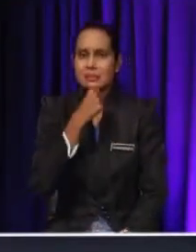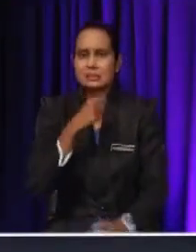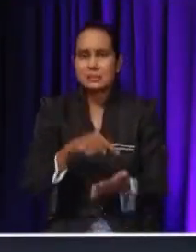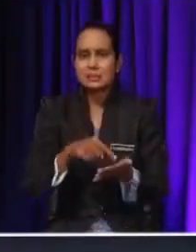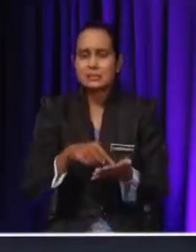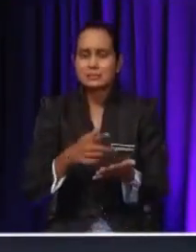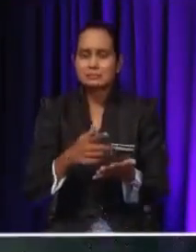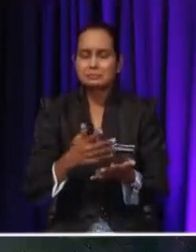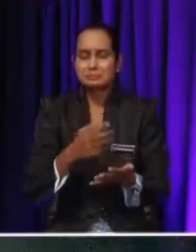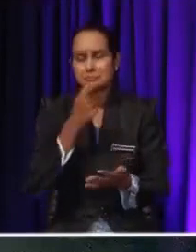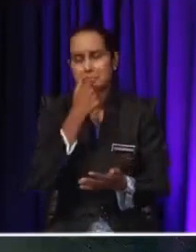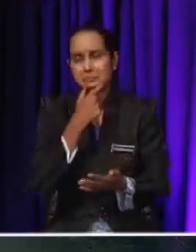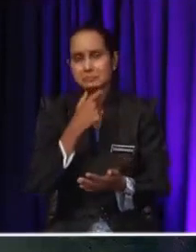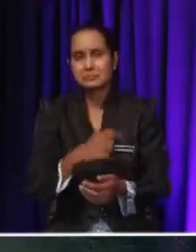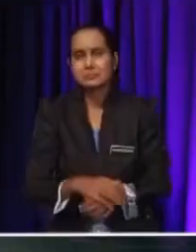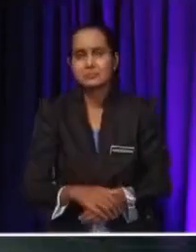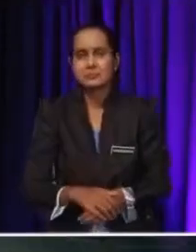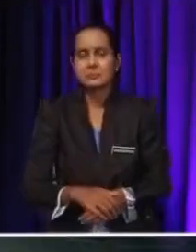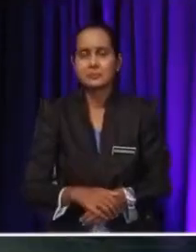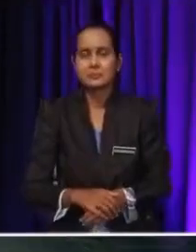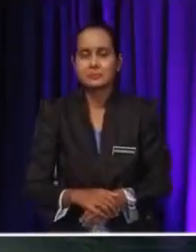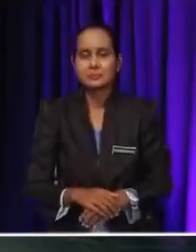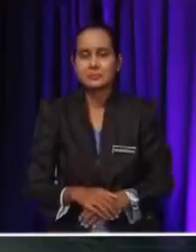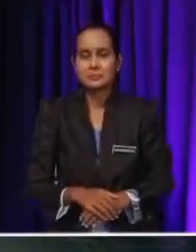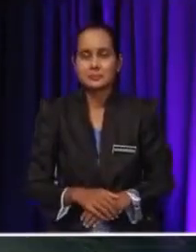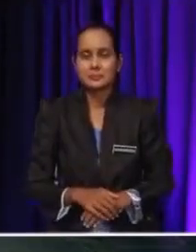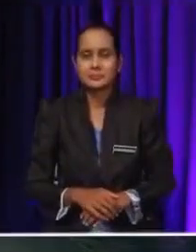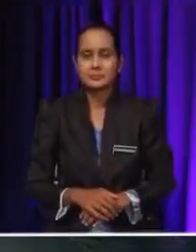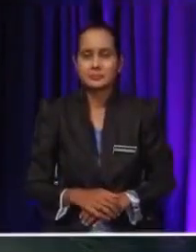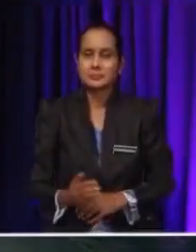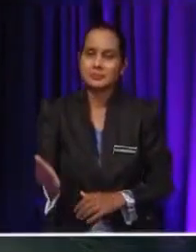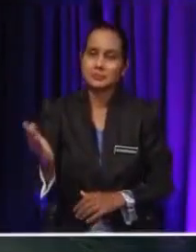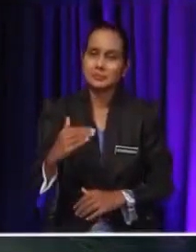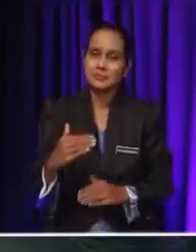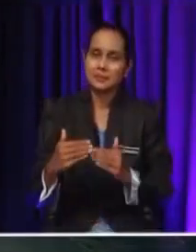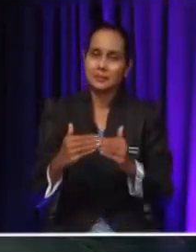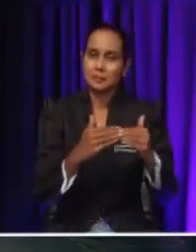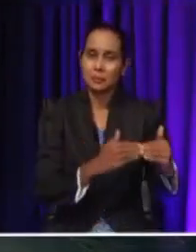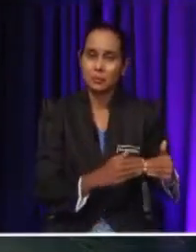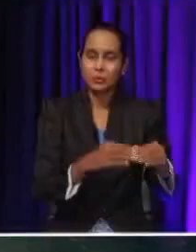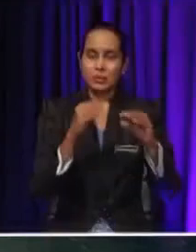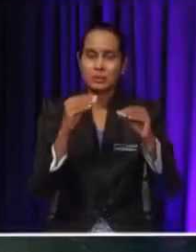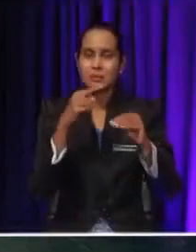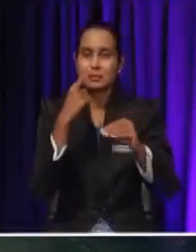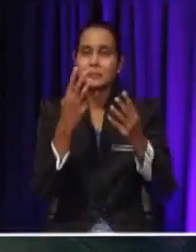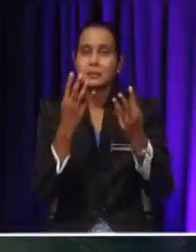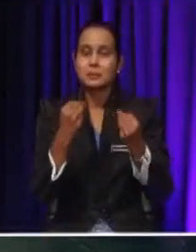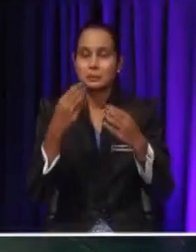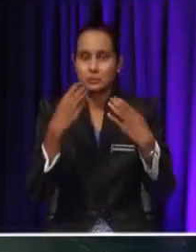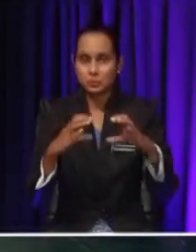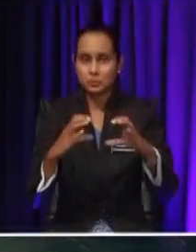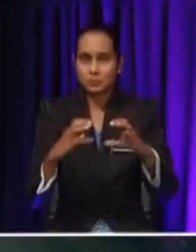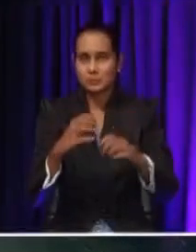itulah dia menusuk ibu belum lagi kita pergi ke yang lain ya Oke Baik Jom kita teruskan pengajaran siapa Nak coba untuk